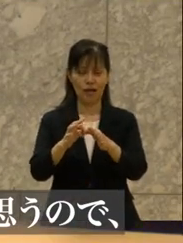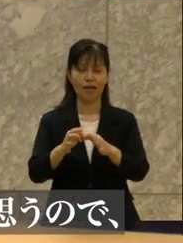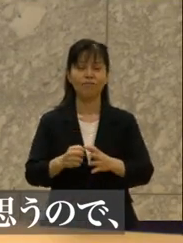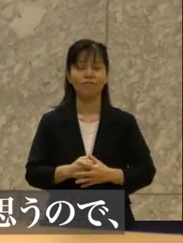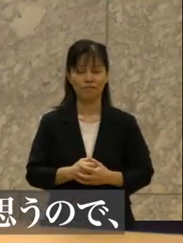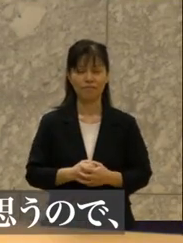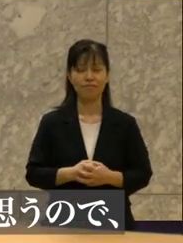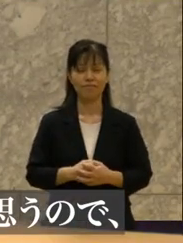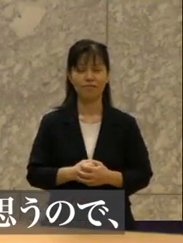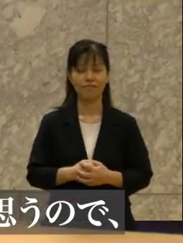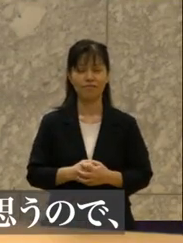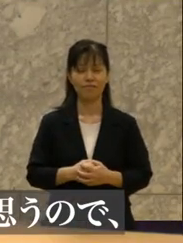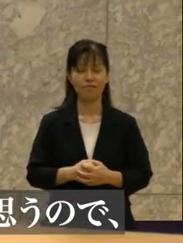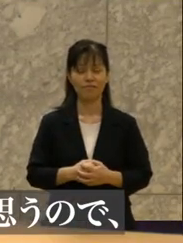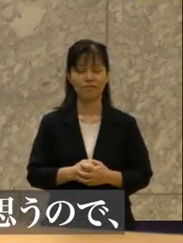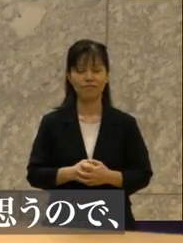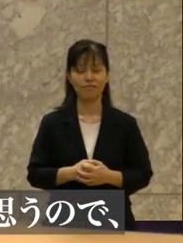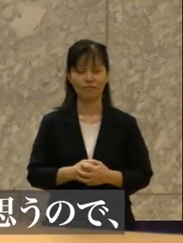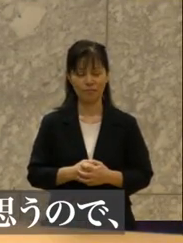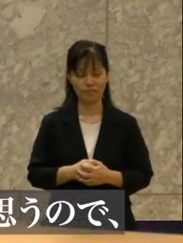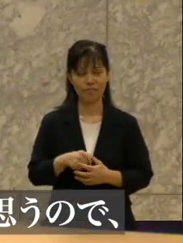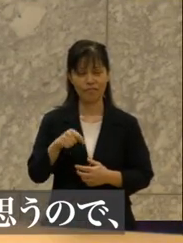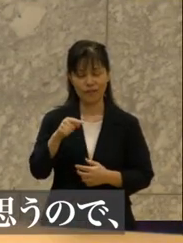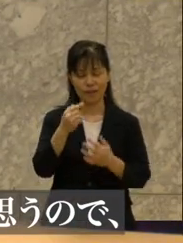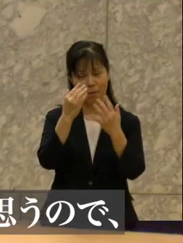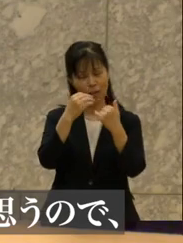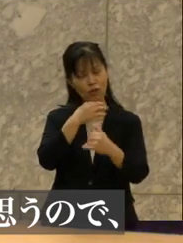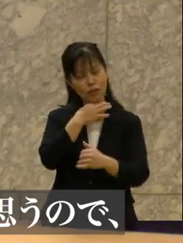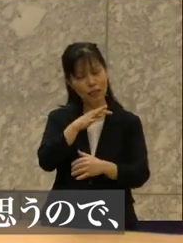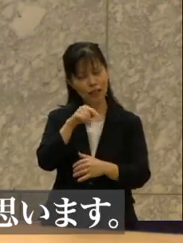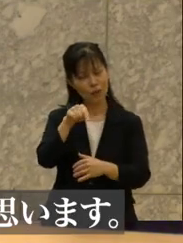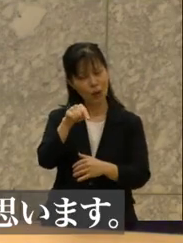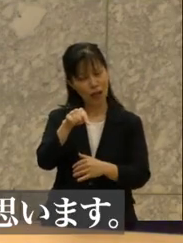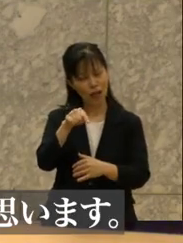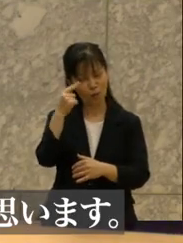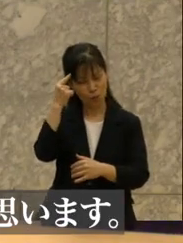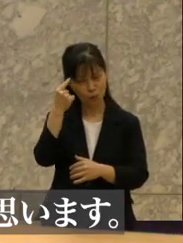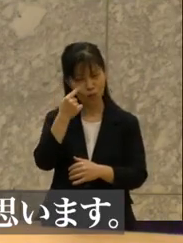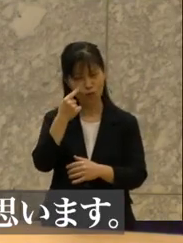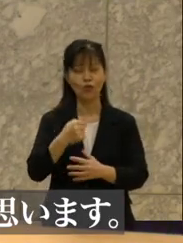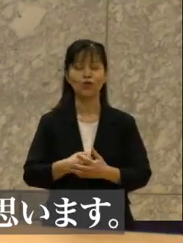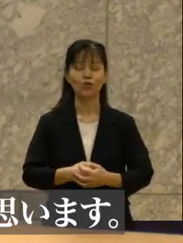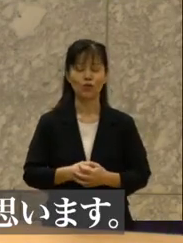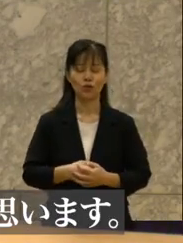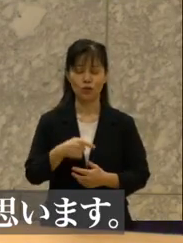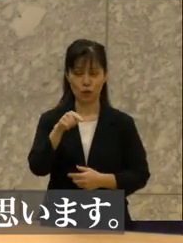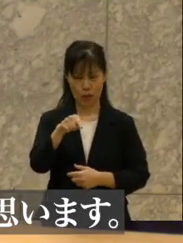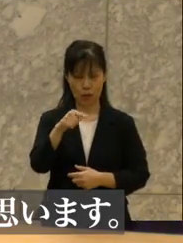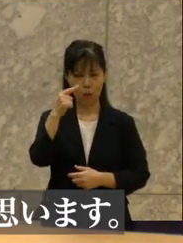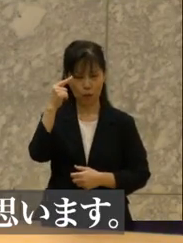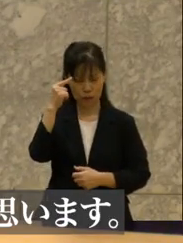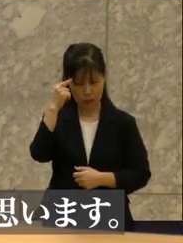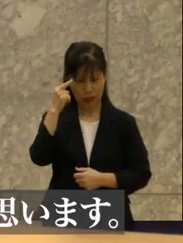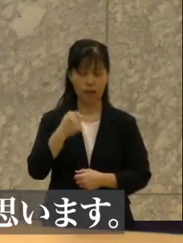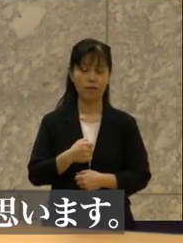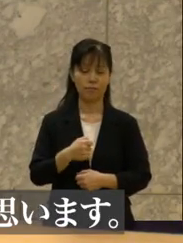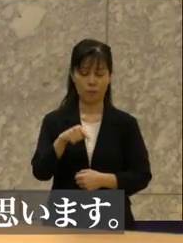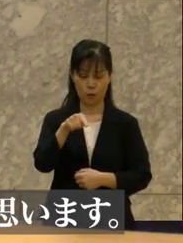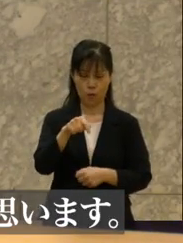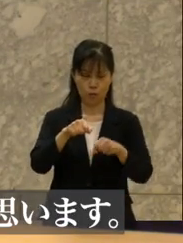もらったんですけどそこが一番かなと自分がここだと思った分野フィールド